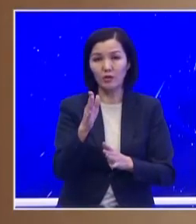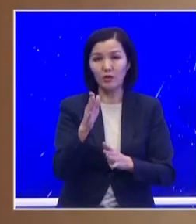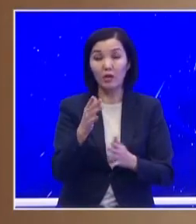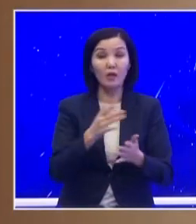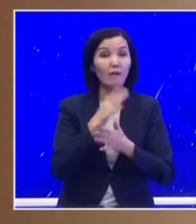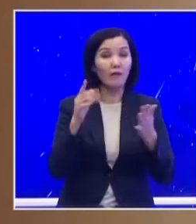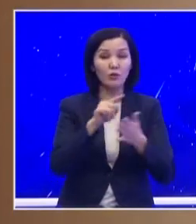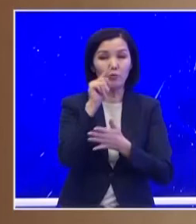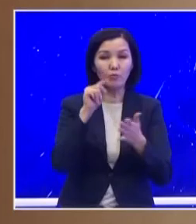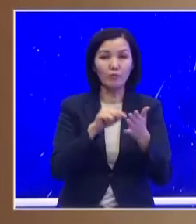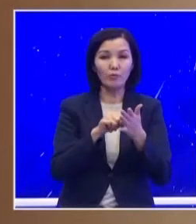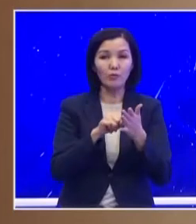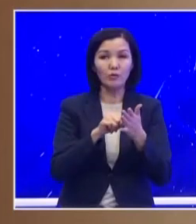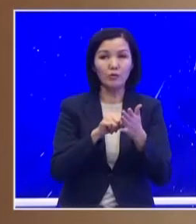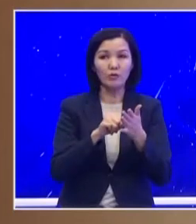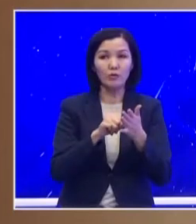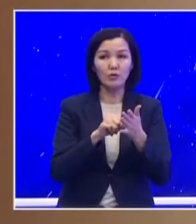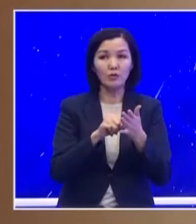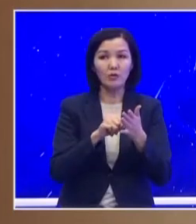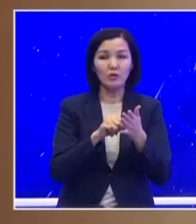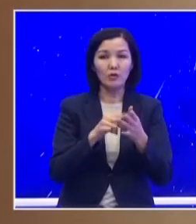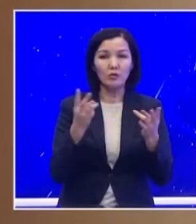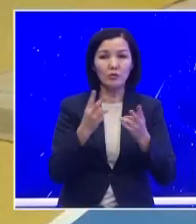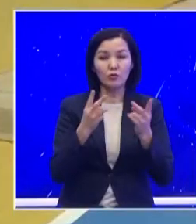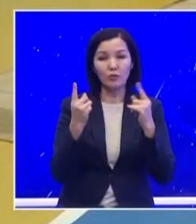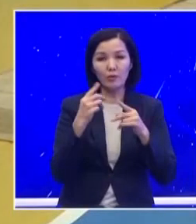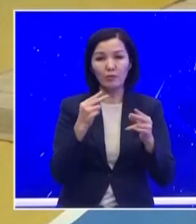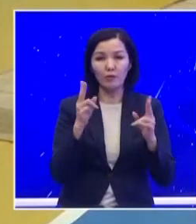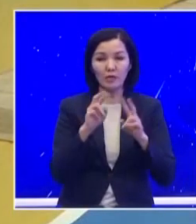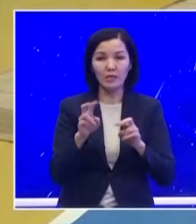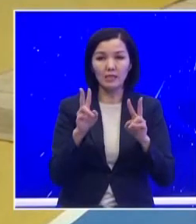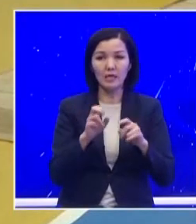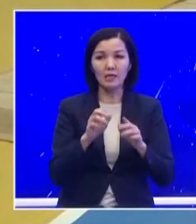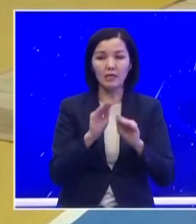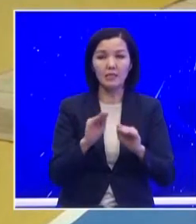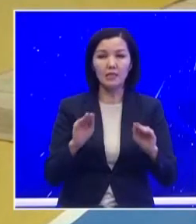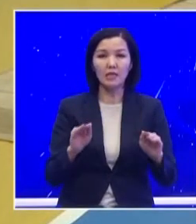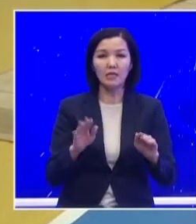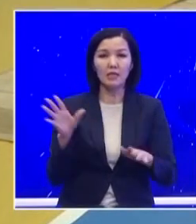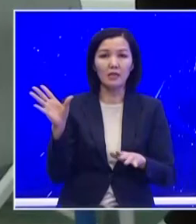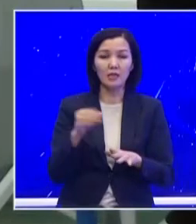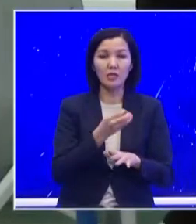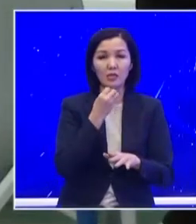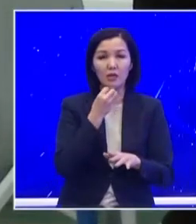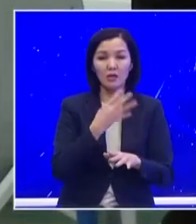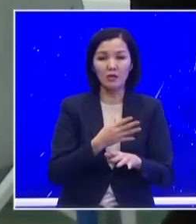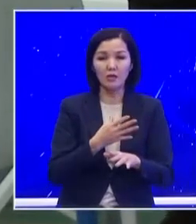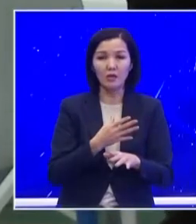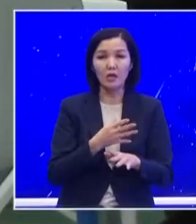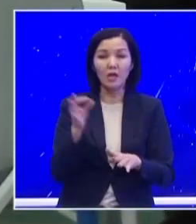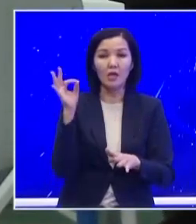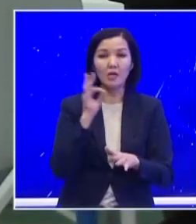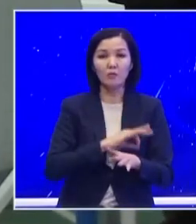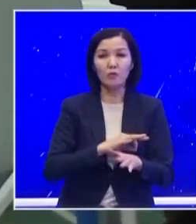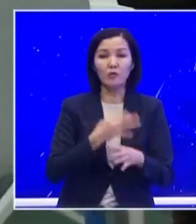большой вопрос, и... С оплатой мне надо что-то будет придумывать, искать. Дети – это наше все, так считает Сергей Миньков. Поэтому он использует